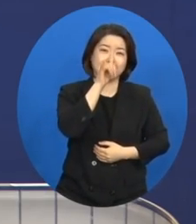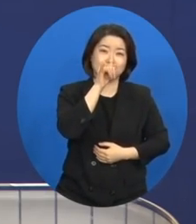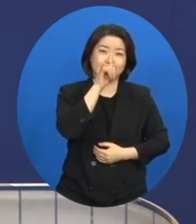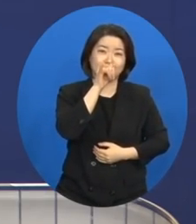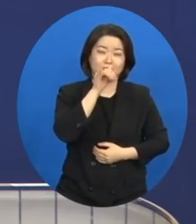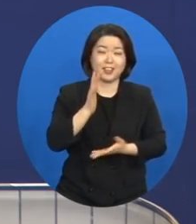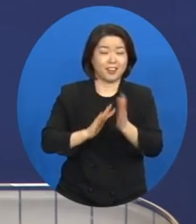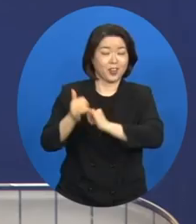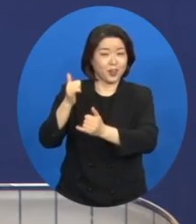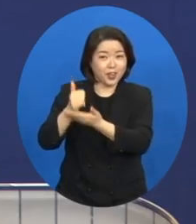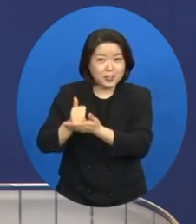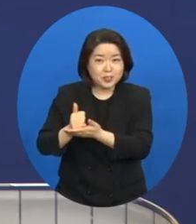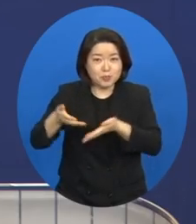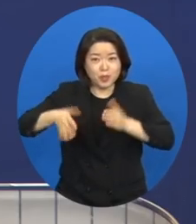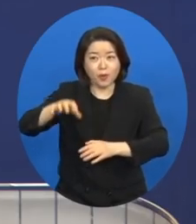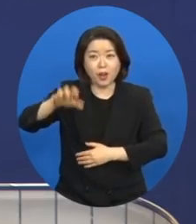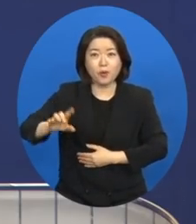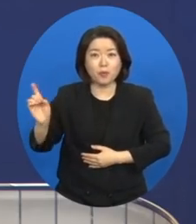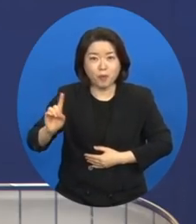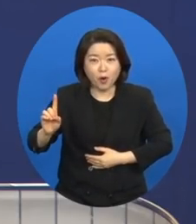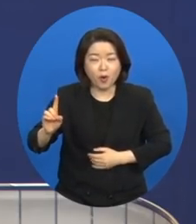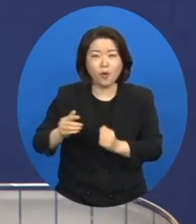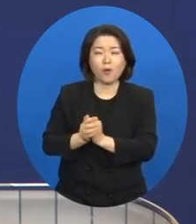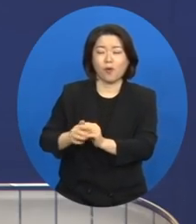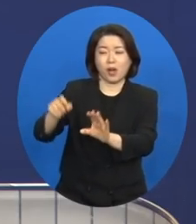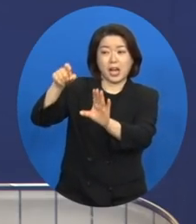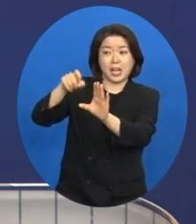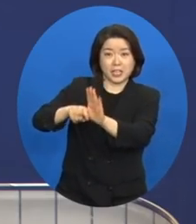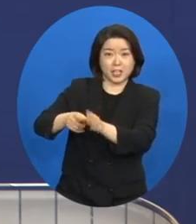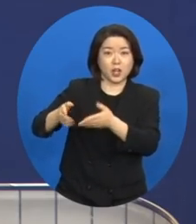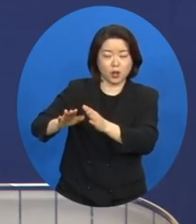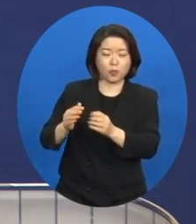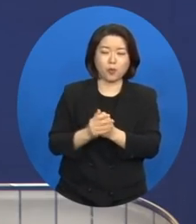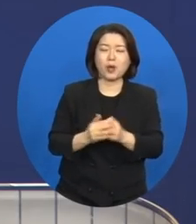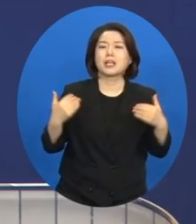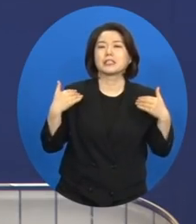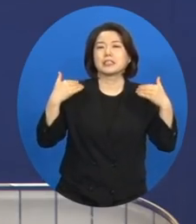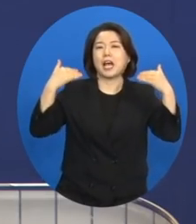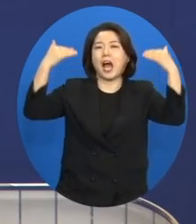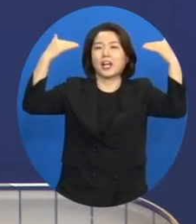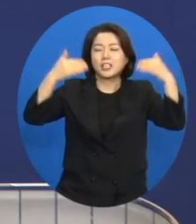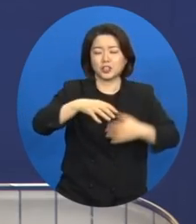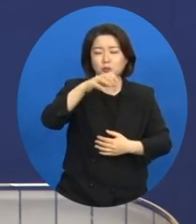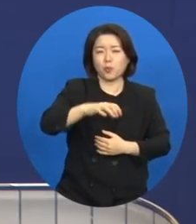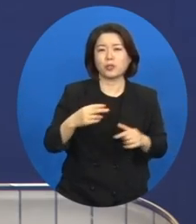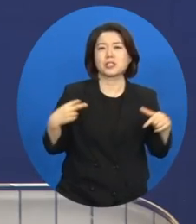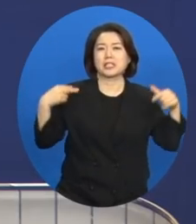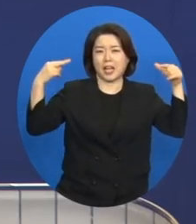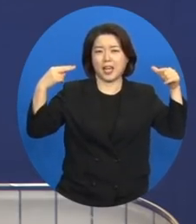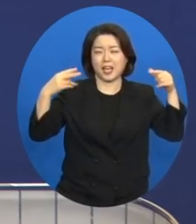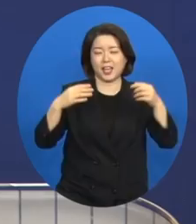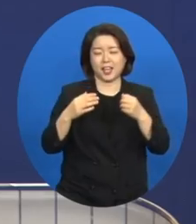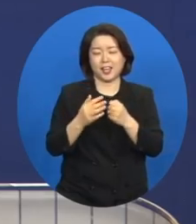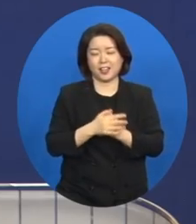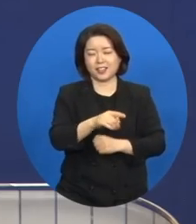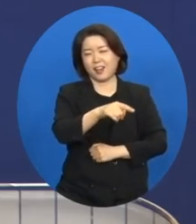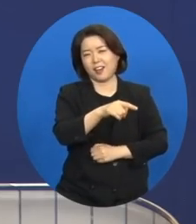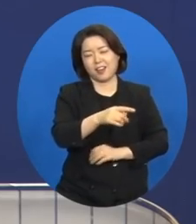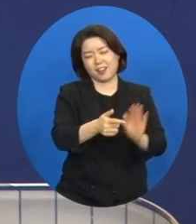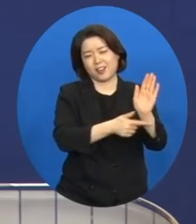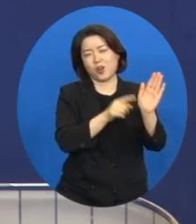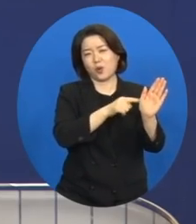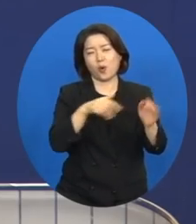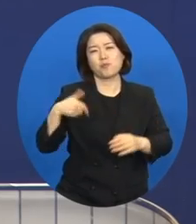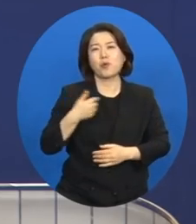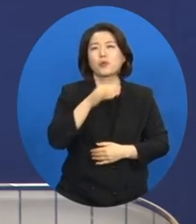예수님은 나사렛에서 태어나신 것이 아니고 그냥 잘하신 겁니다. 그러니까 그 얘기도 한계가 있었고 그가 모르는 것이 있었습니다. 참